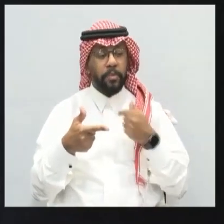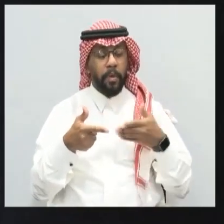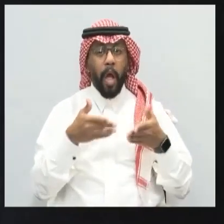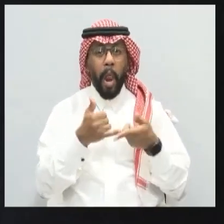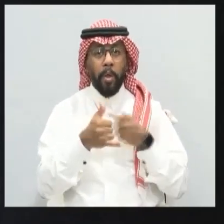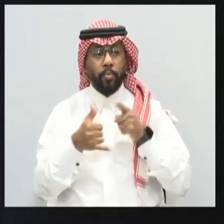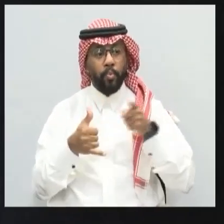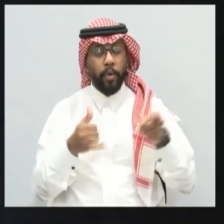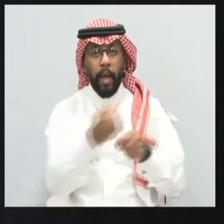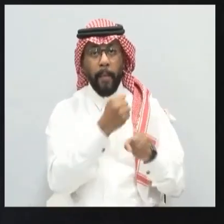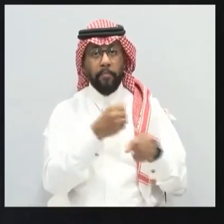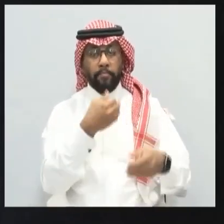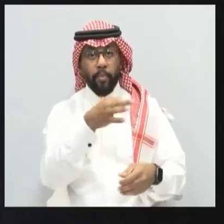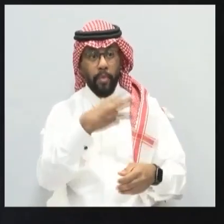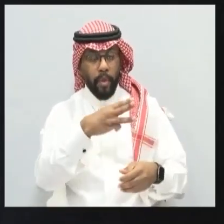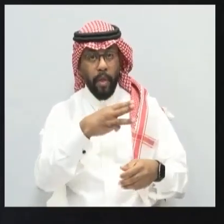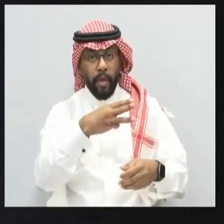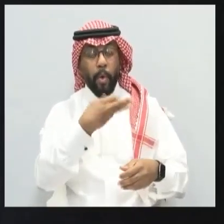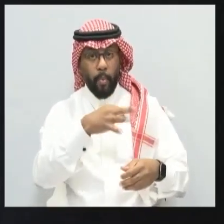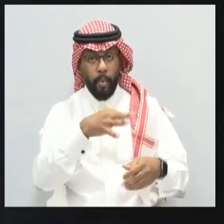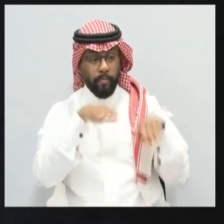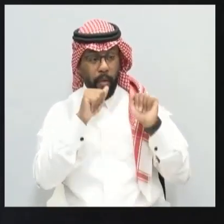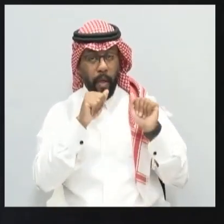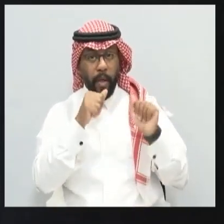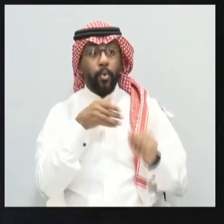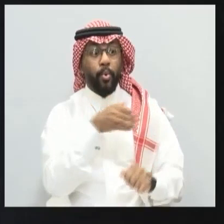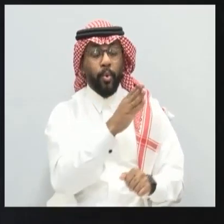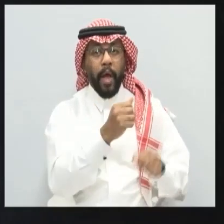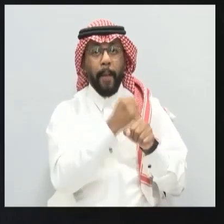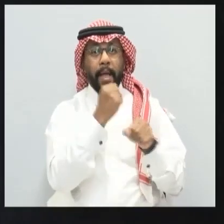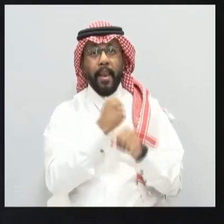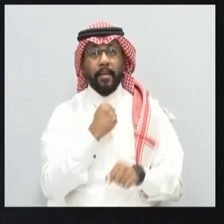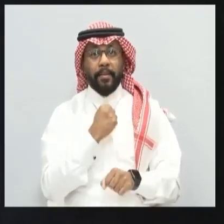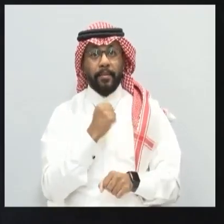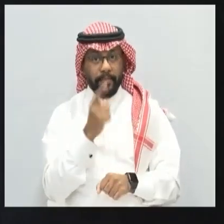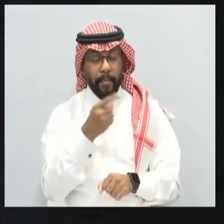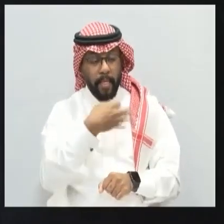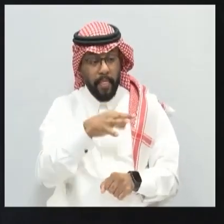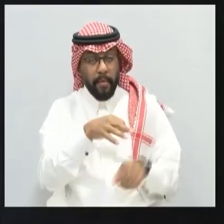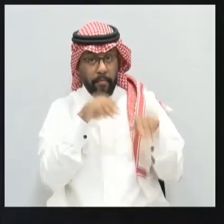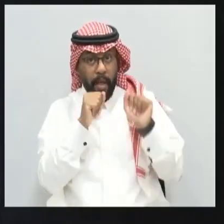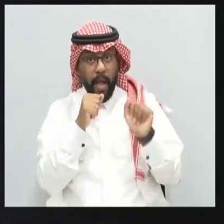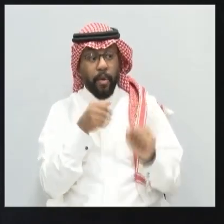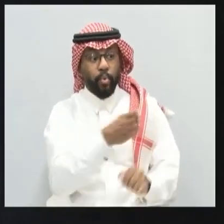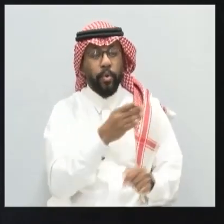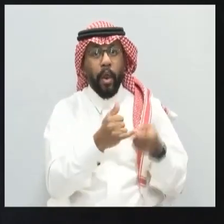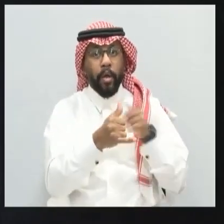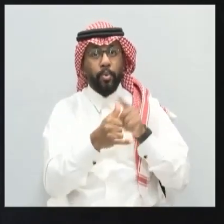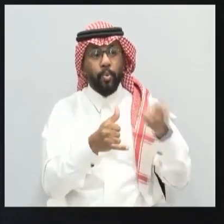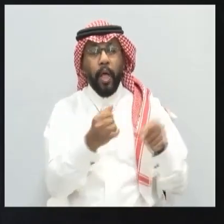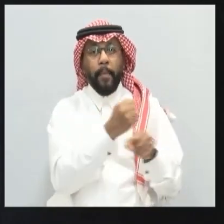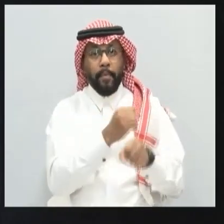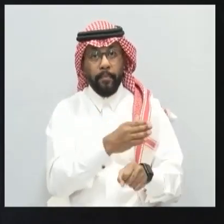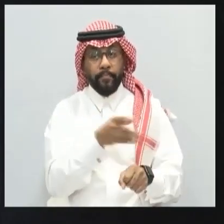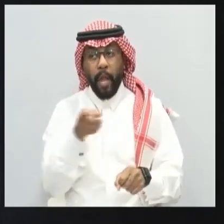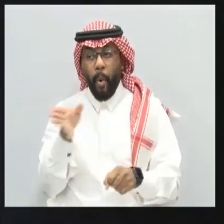الثانويه او حتى بعد اكمال ك الدراسه ف اذا سواء اكملت الدراسه ام